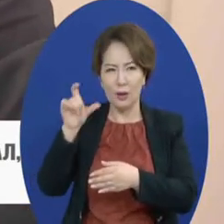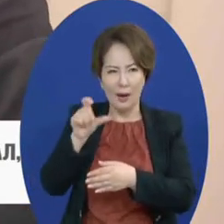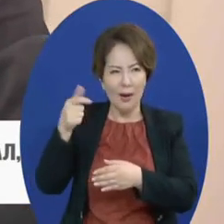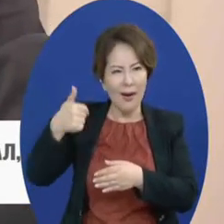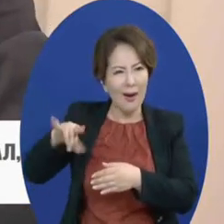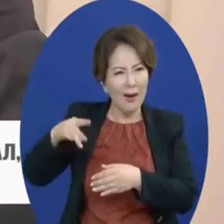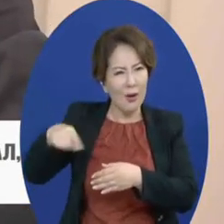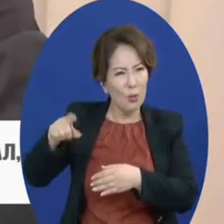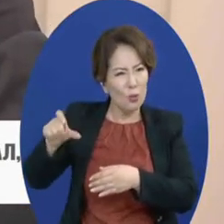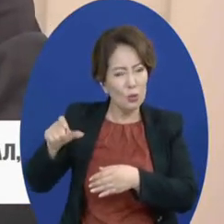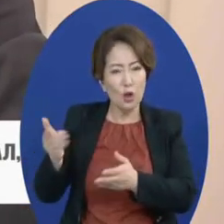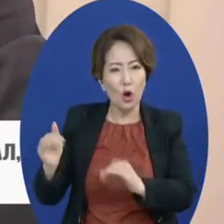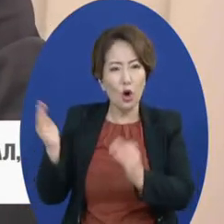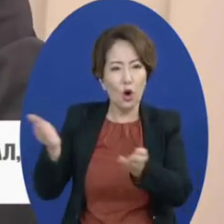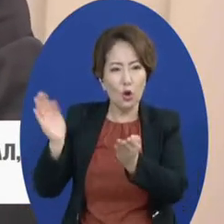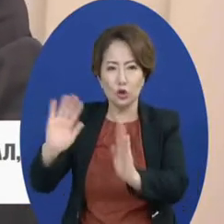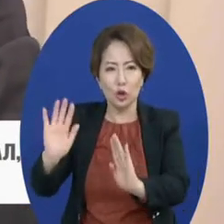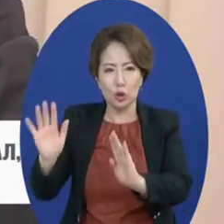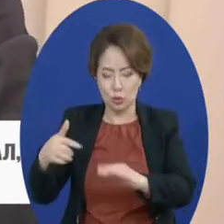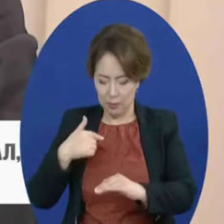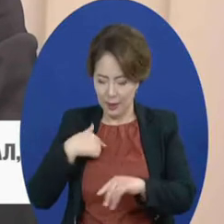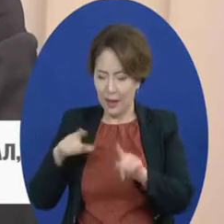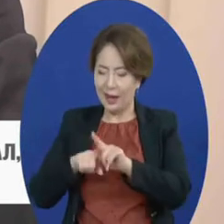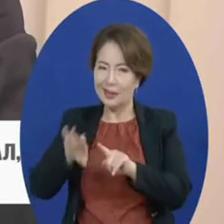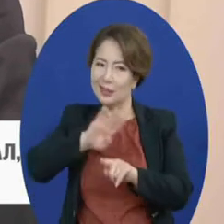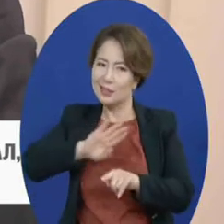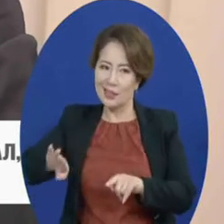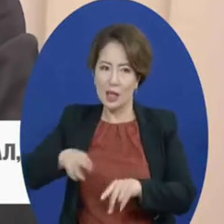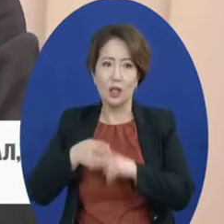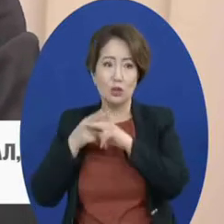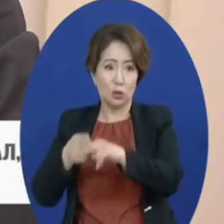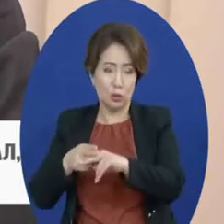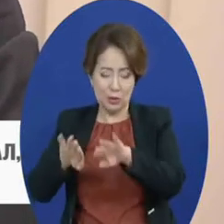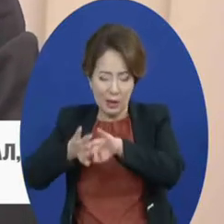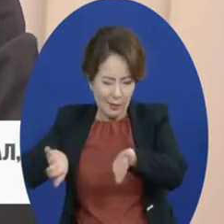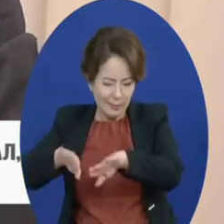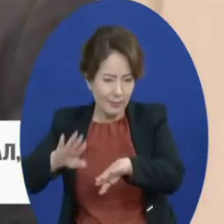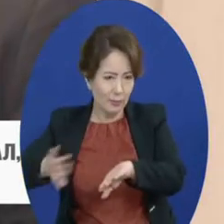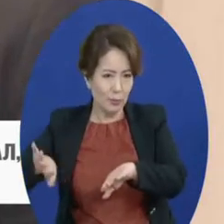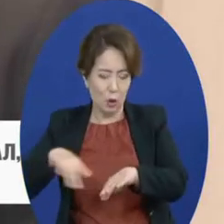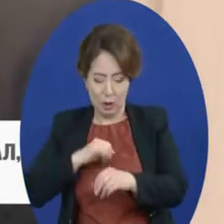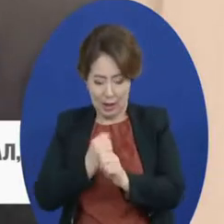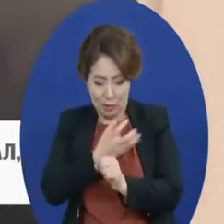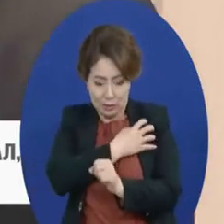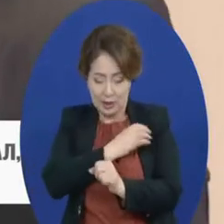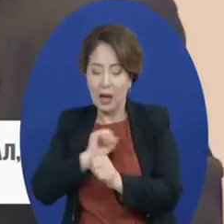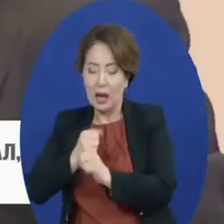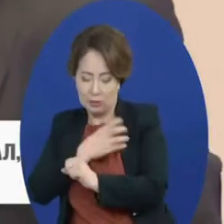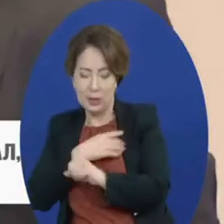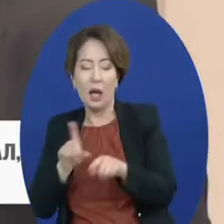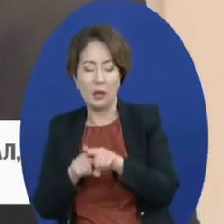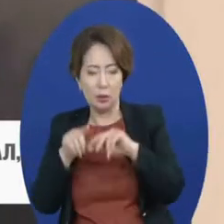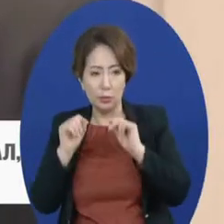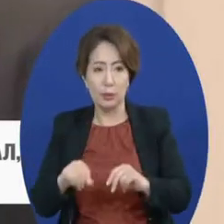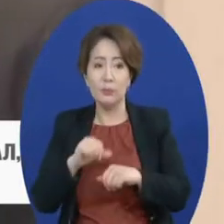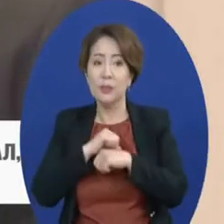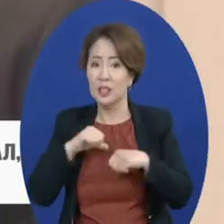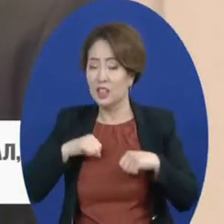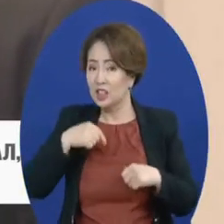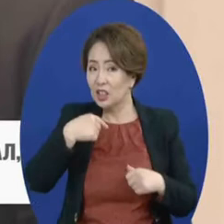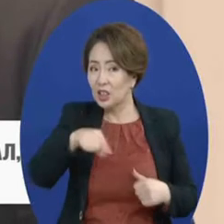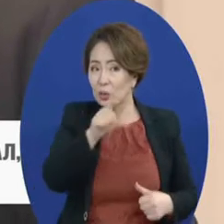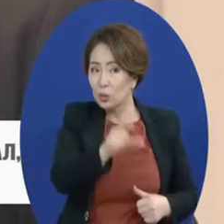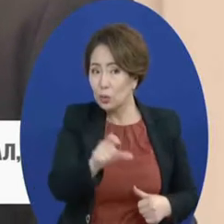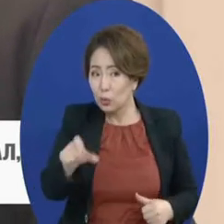хөгжөөхгүй байхыг хүсэж байна. Би ч гэсэн эднийг шахаад өгье. Тал талдаа хэлбэл хариуцлагатай хандъя. Иргэд иргэдтэй бид нар бол хамгийн одоо